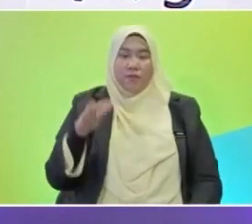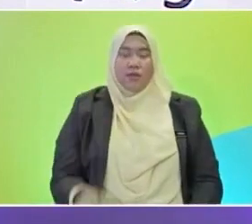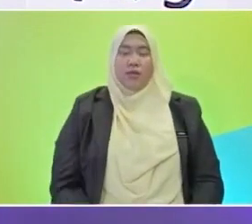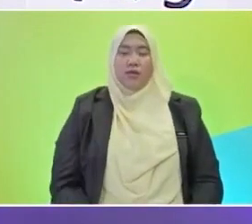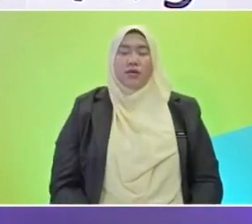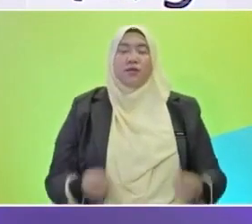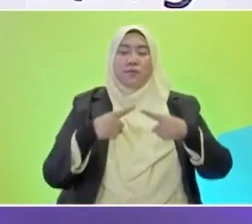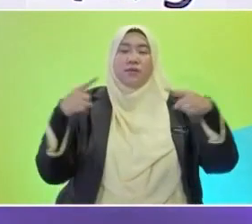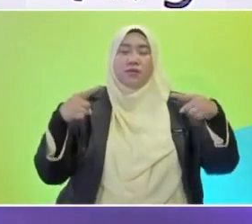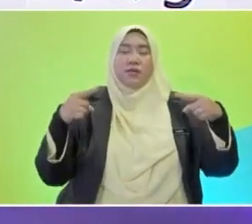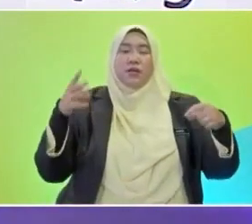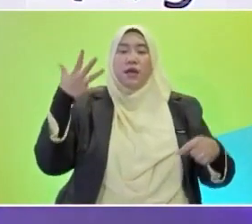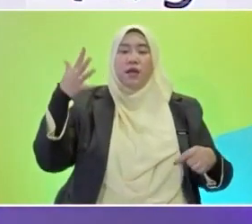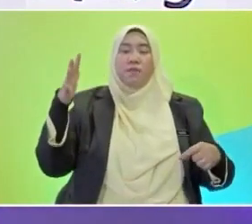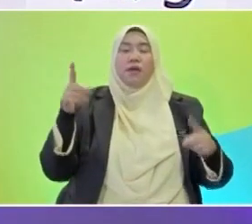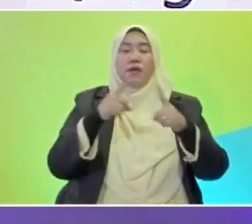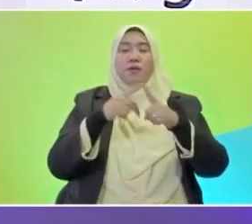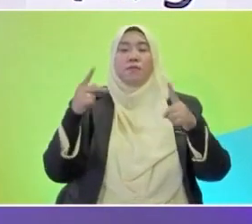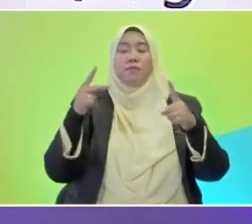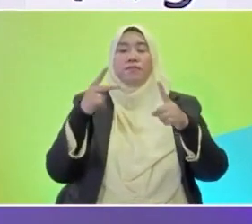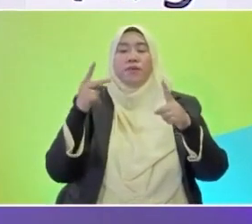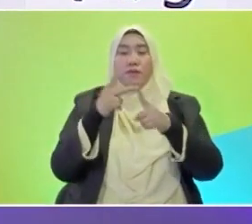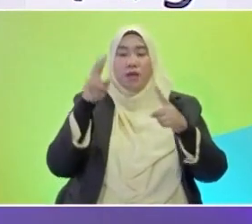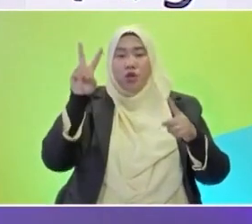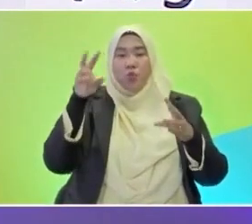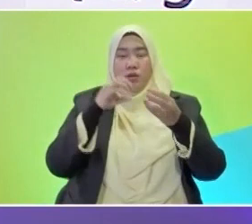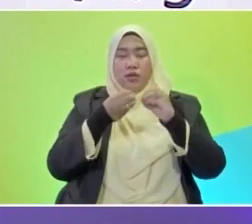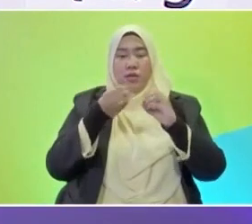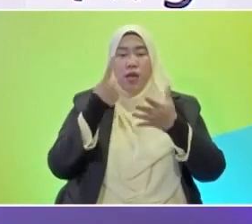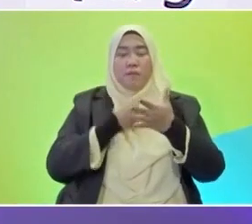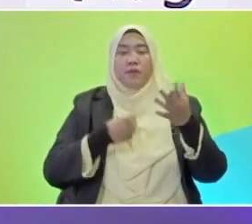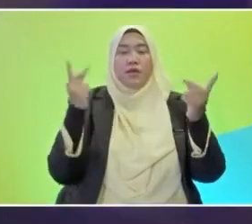itu dipisahkan 15 itu kepada dua gigi oke apa